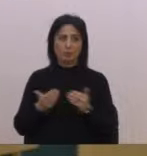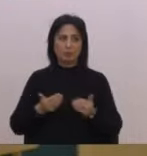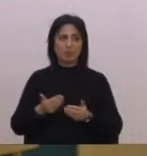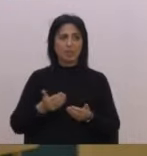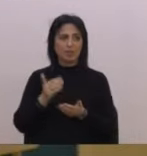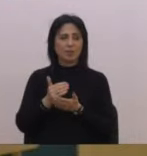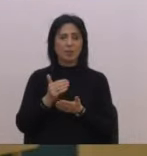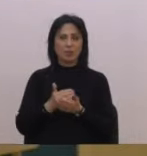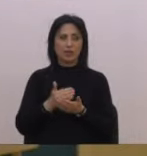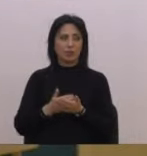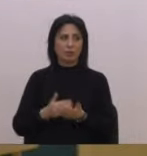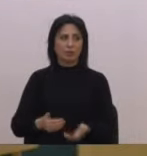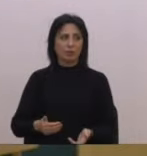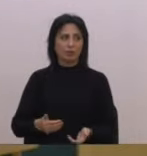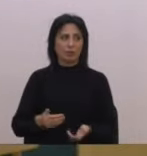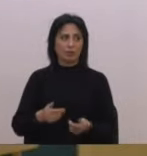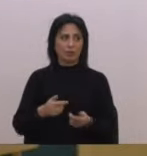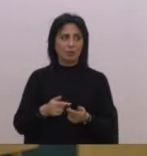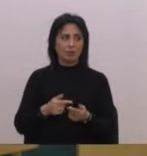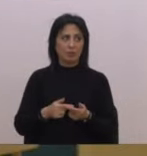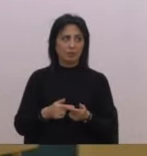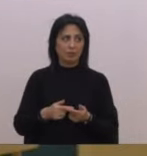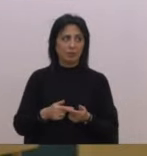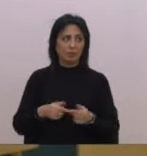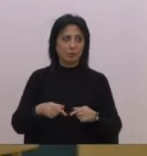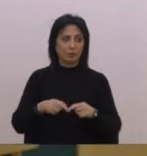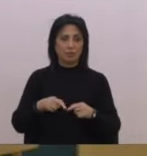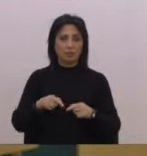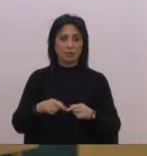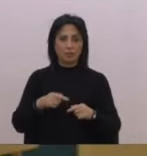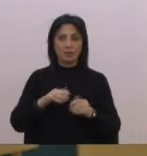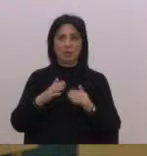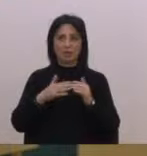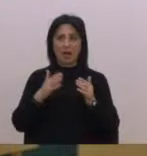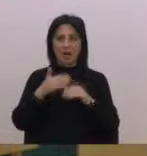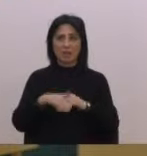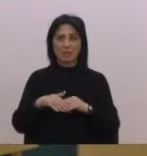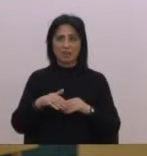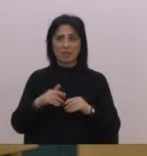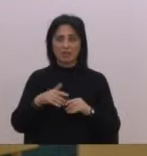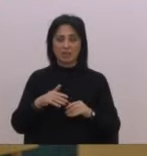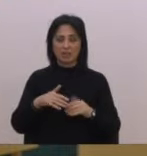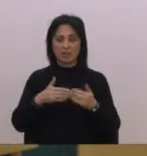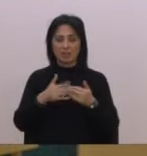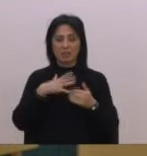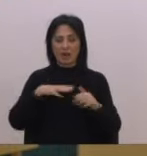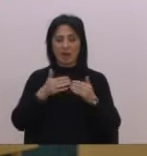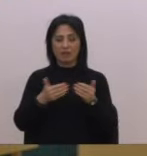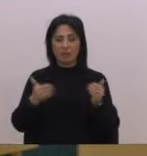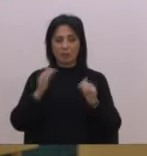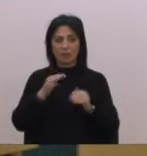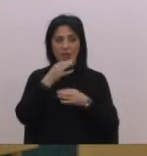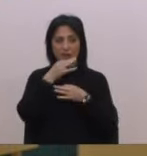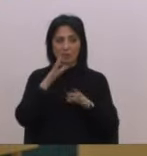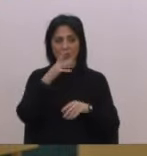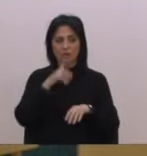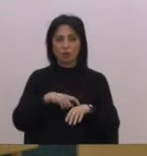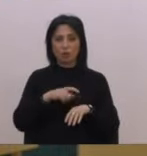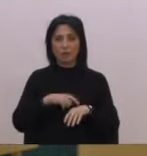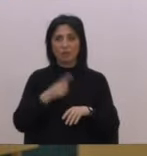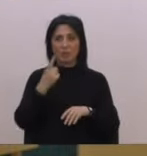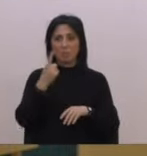ta hirseulat icaven. Mama papi se usahkars da sakartvelos karibches. Sadats nebismier dros